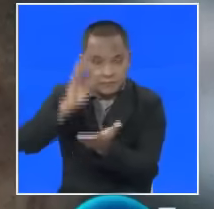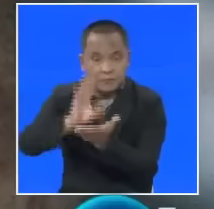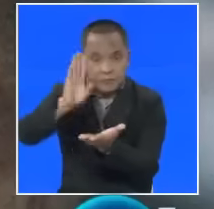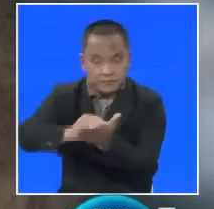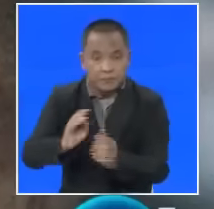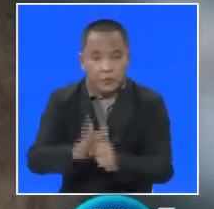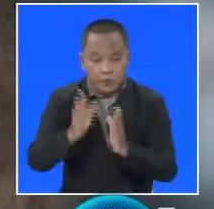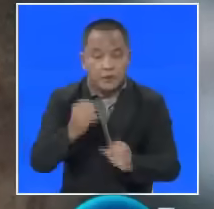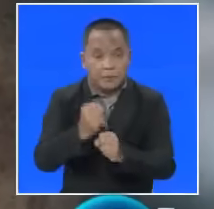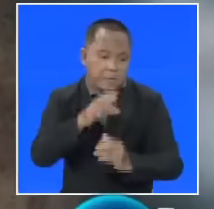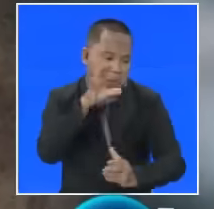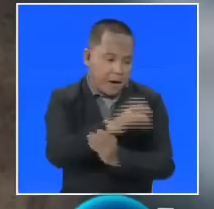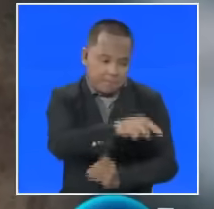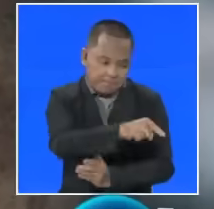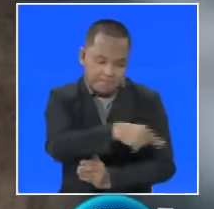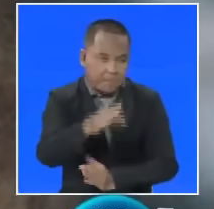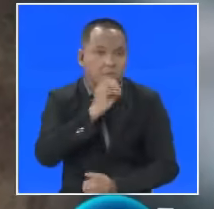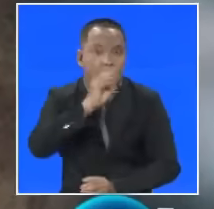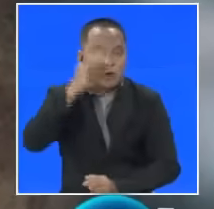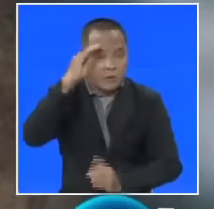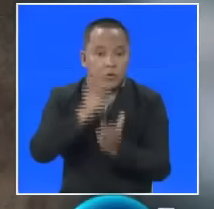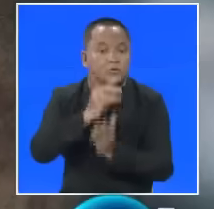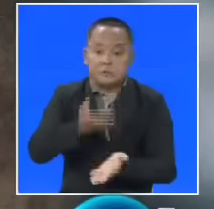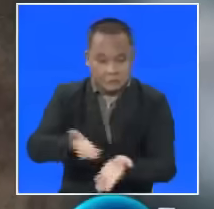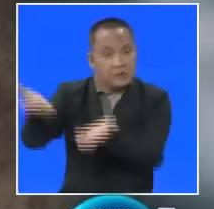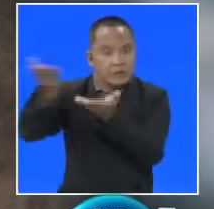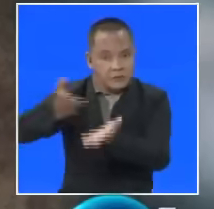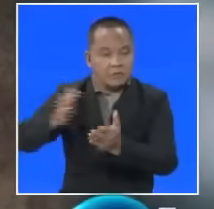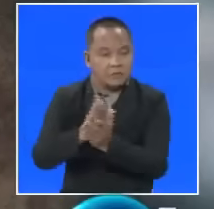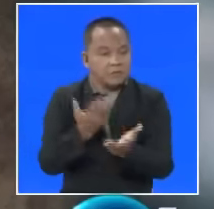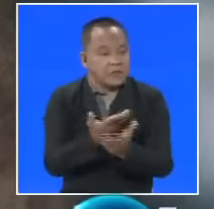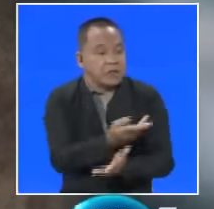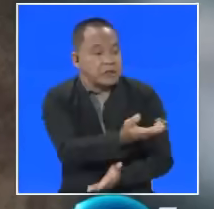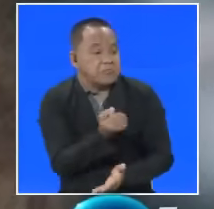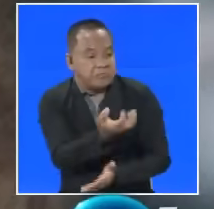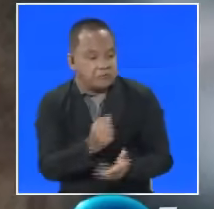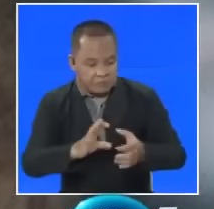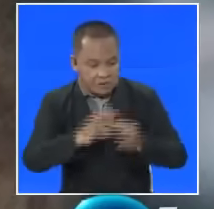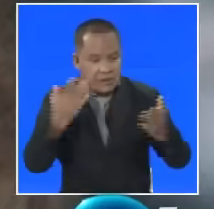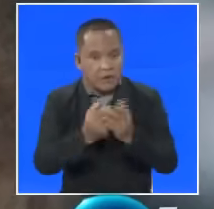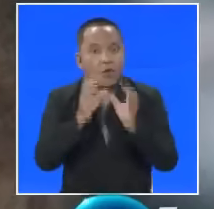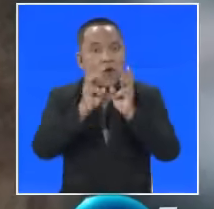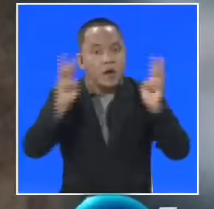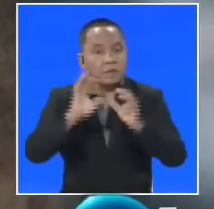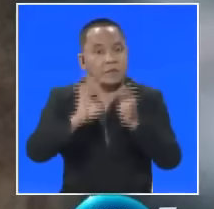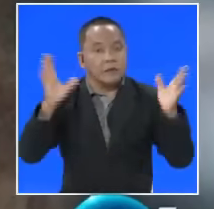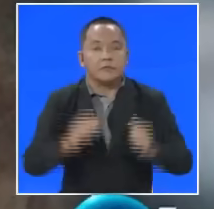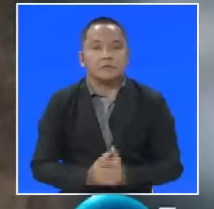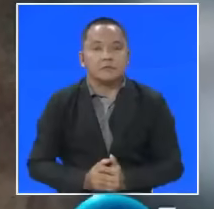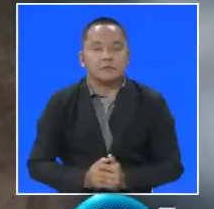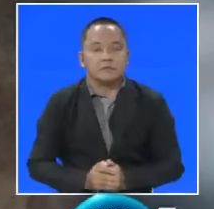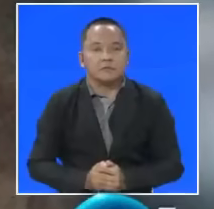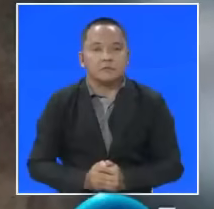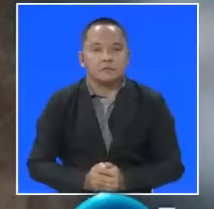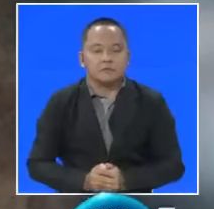ผู้ก่อเหตุบังคับให้ผู้เสียหายบอกตำรวจว่าเป็นการมาทวงหนี้นะไม่เกี่ยวกันกับเว็บพนันคุ